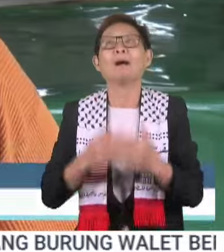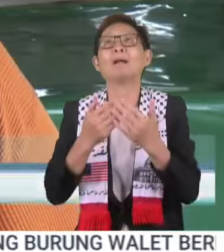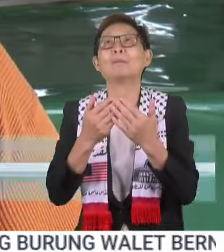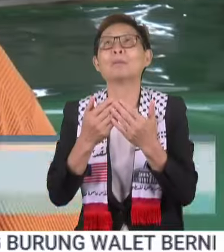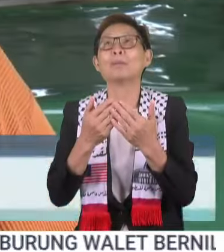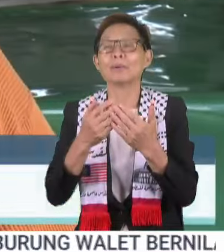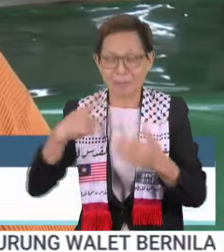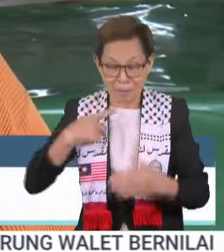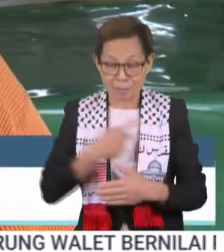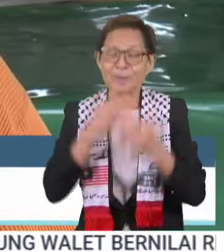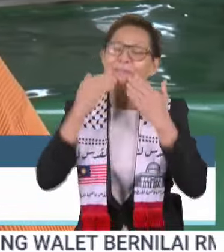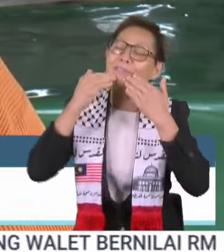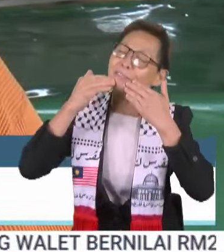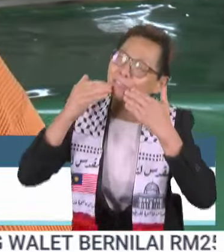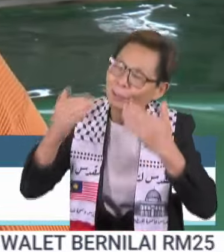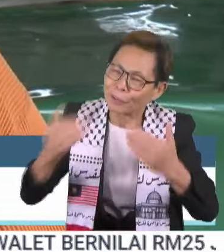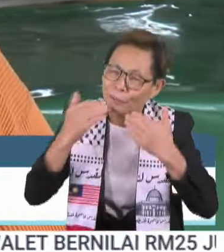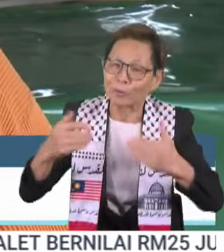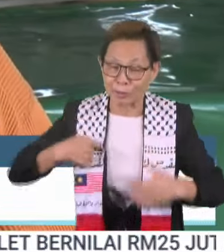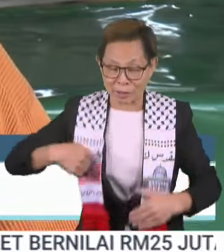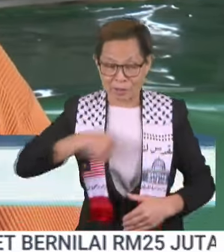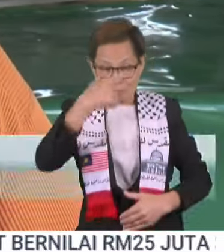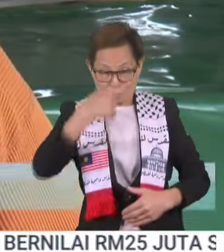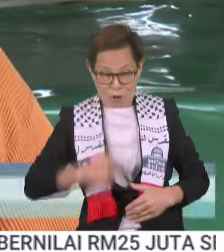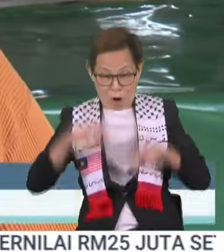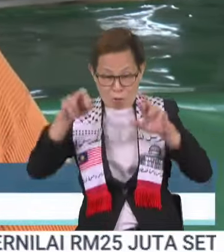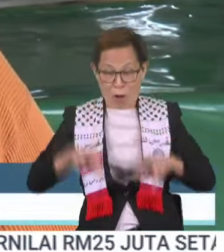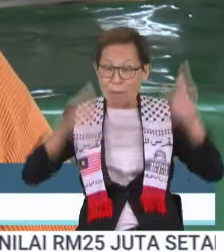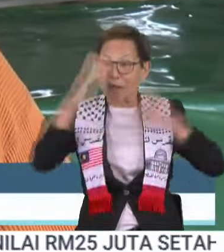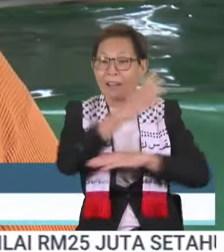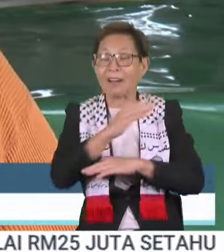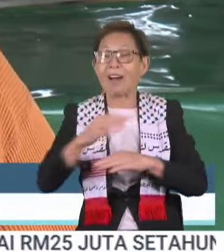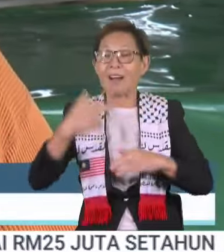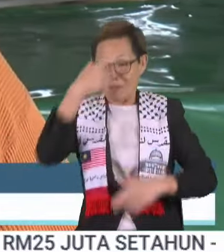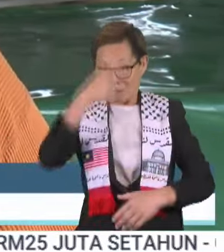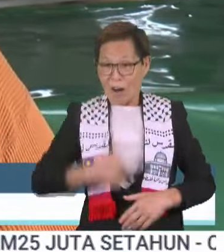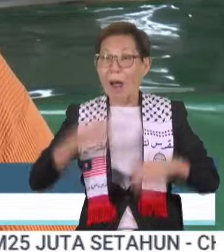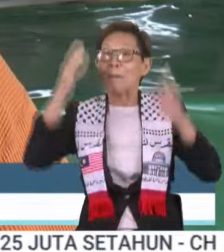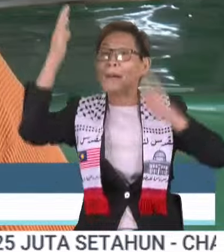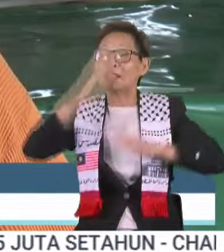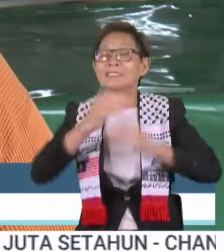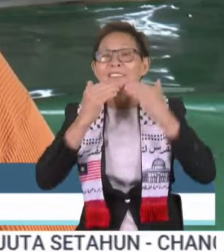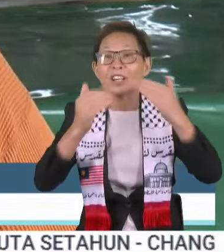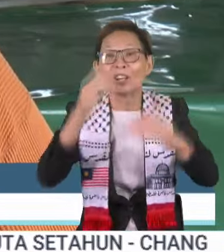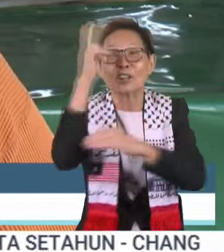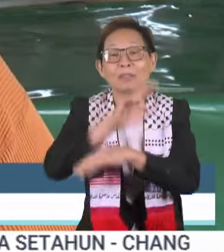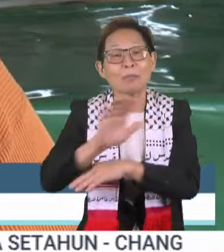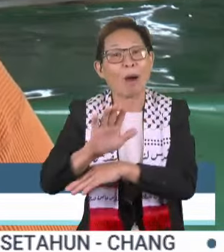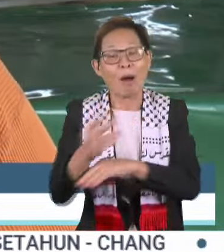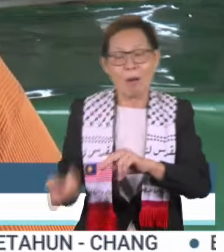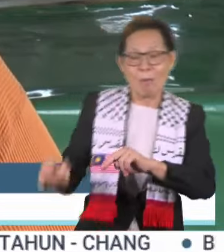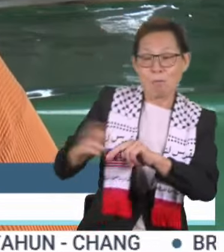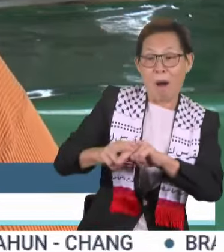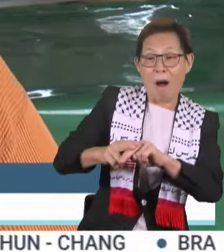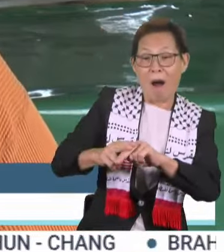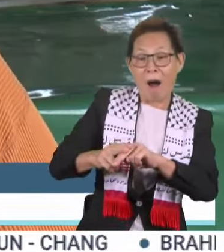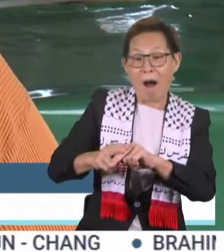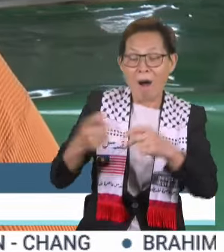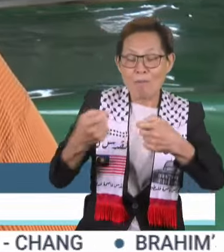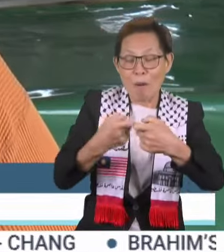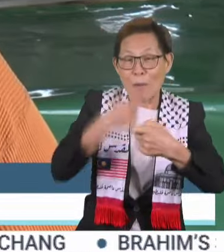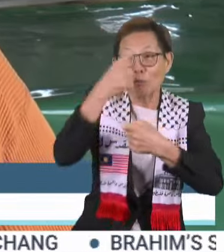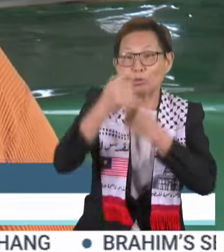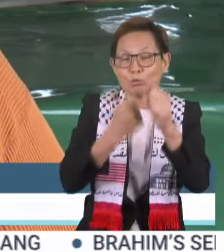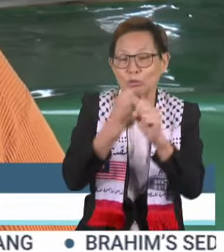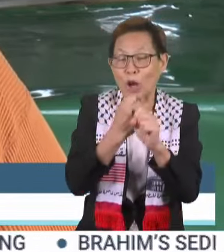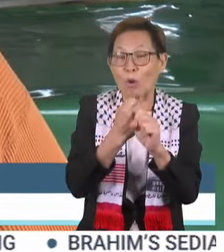Alhamdulillah, kami bersyukur sangat sebagai rakyat Malaysia dan terima kasih kepada kerajaan Madani kerana tiada kenaikan tarif elektrik untuk